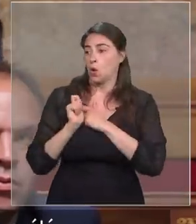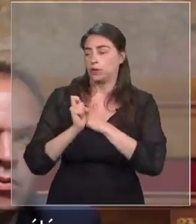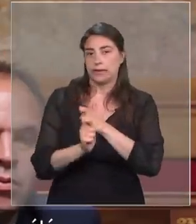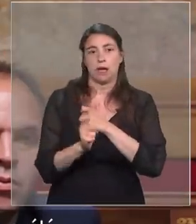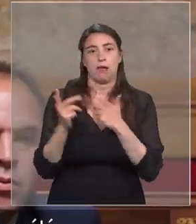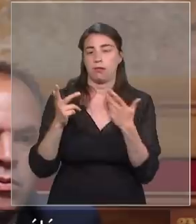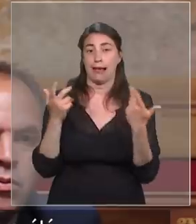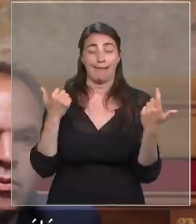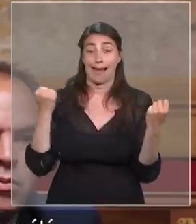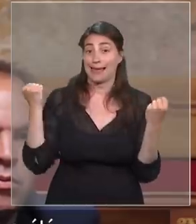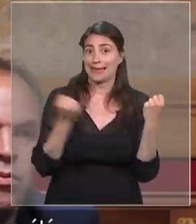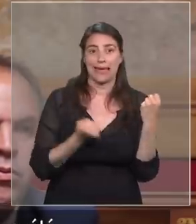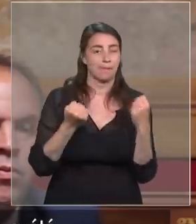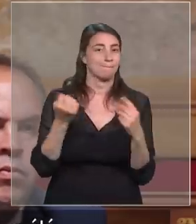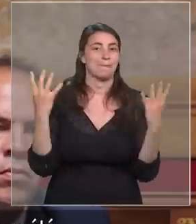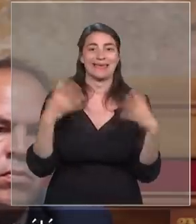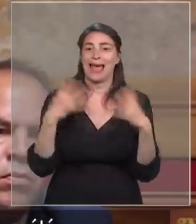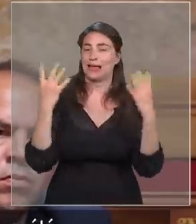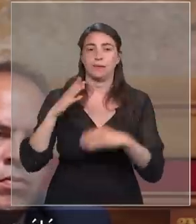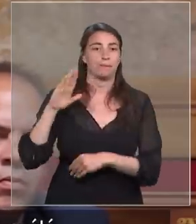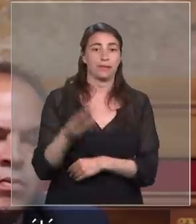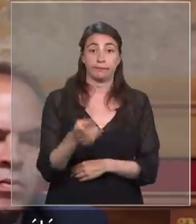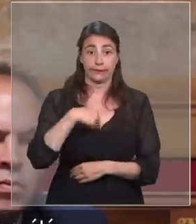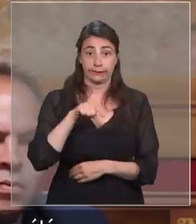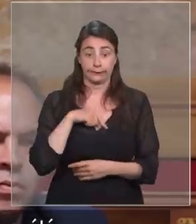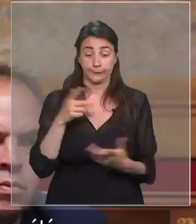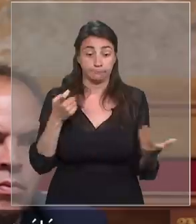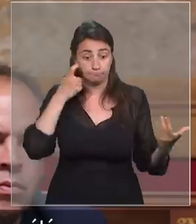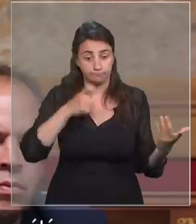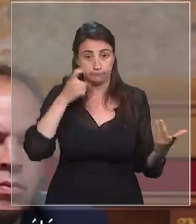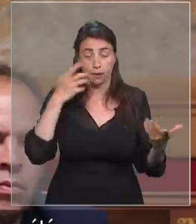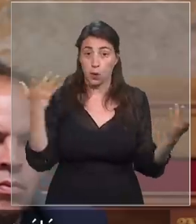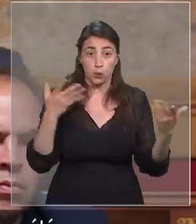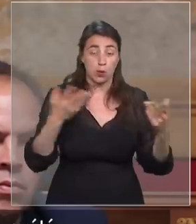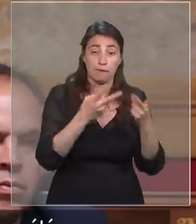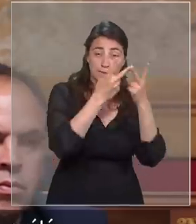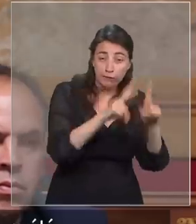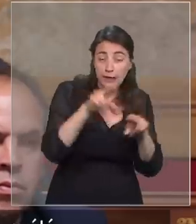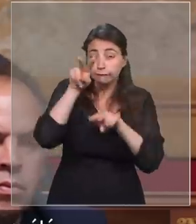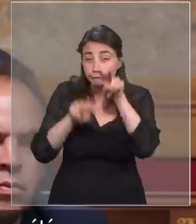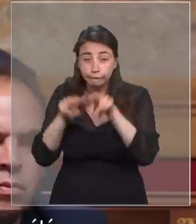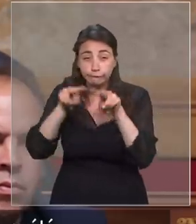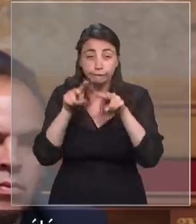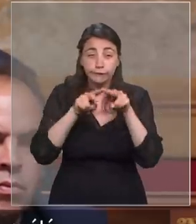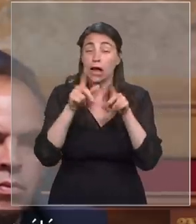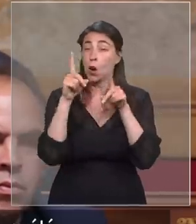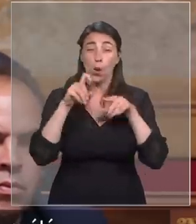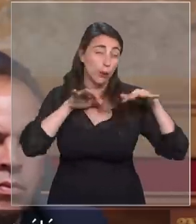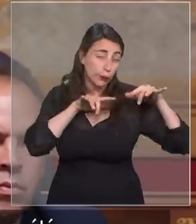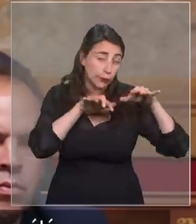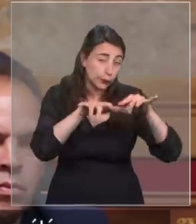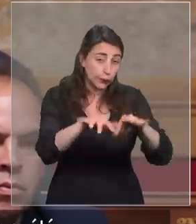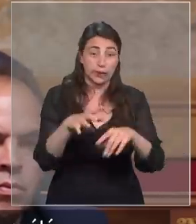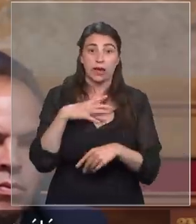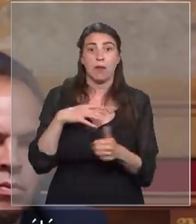Et à l'heure où nous sommes réunis, nous constatons des villes et villages ont été engloutis, des dizaines de milliers d'Ukrainiens luttent pour leur